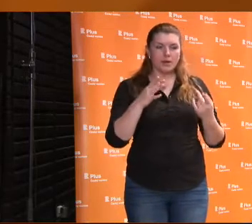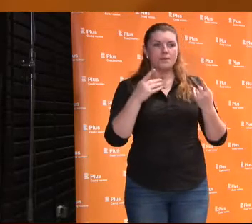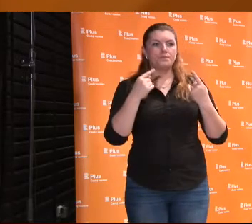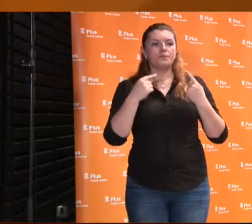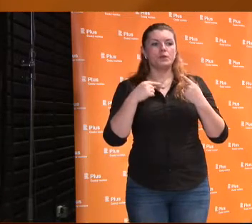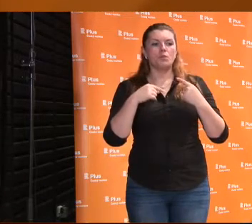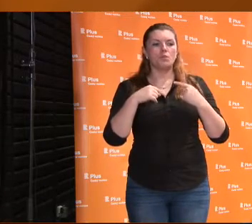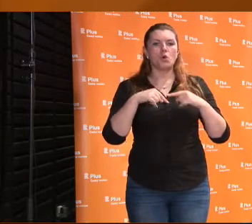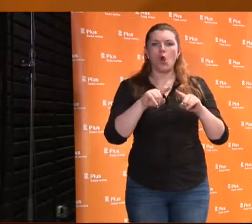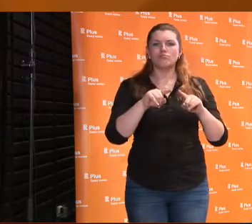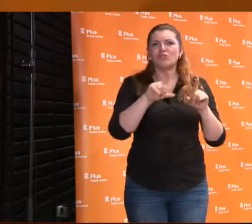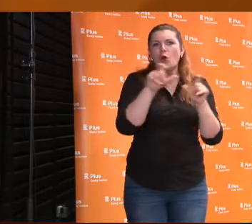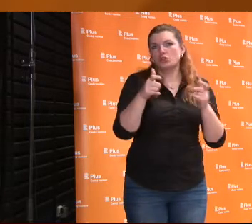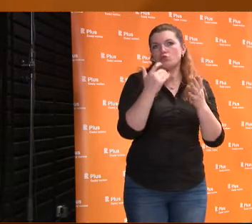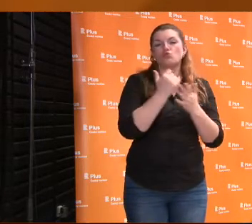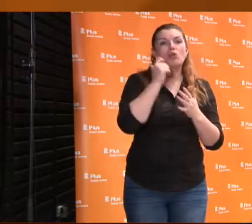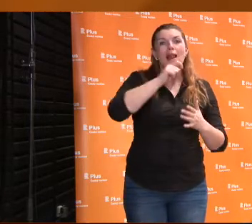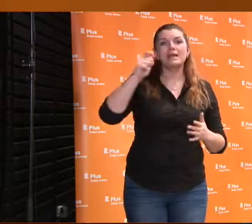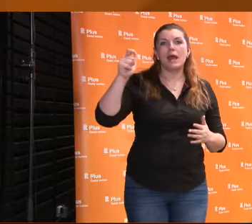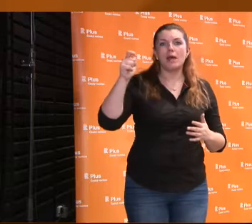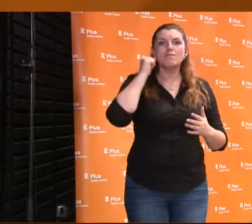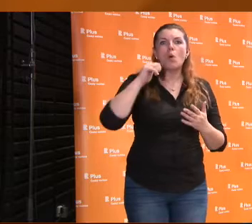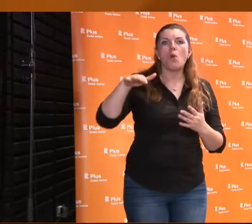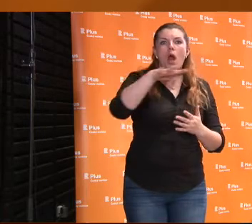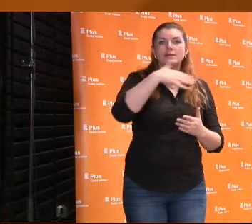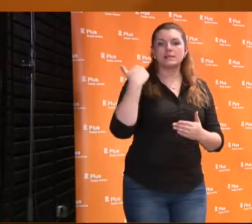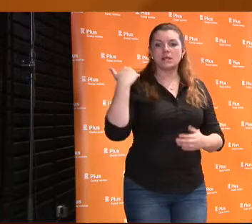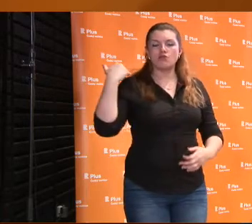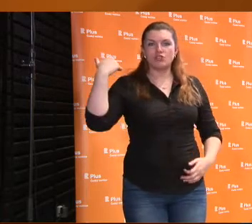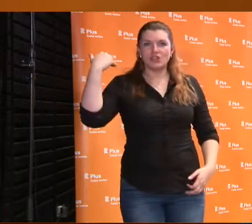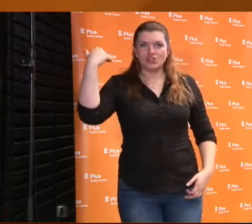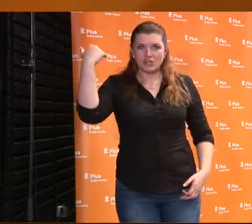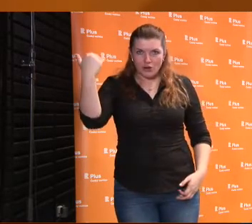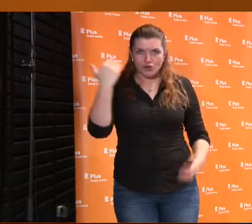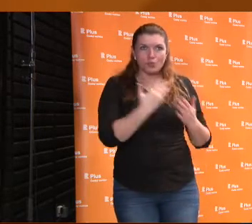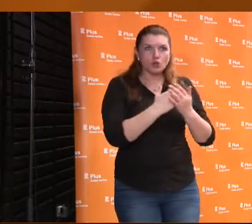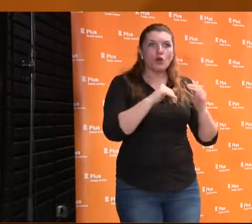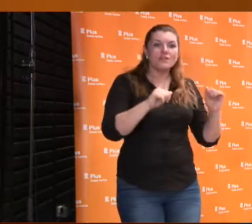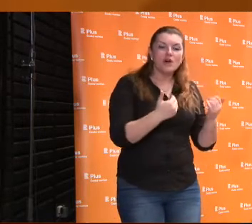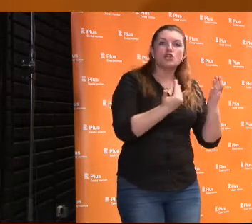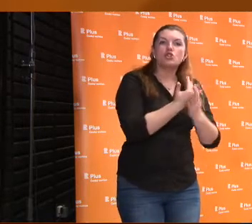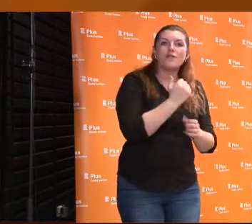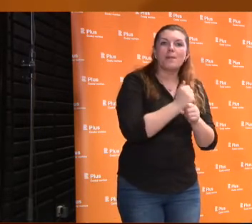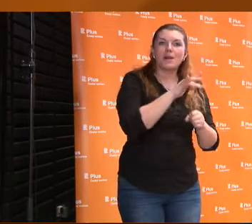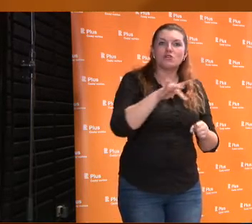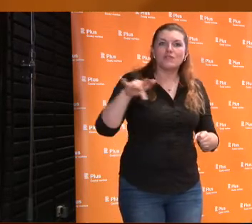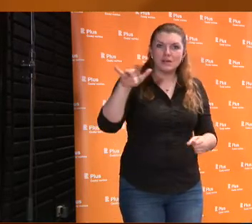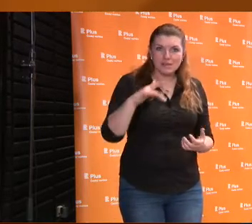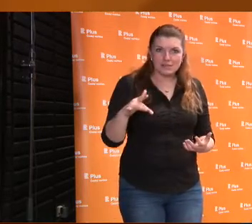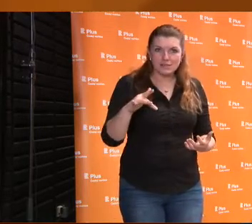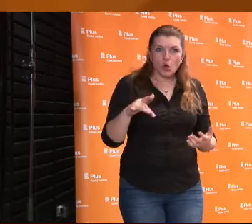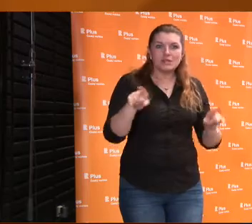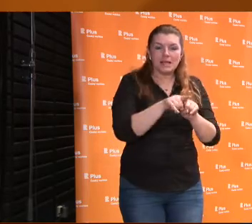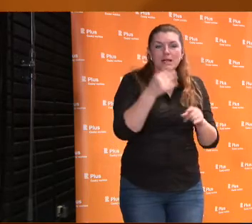v důsledku stárnutí demografického, bude přibližně v rozsahu pracovní síly Německa.